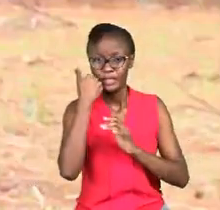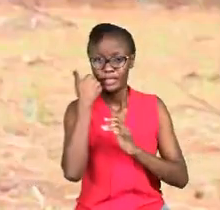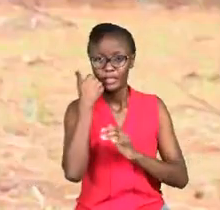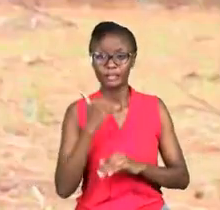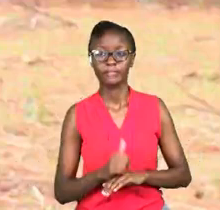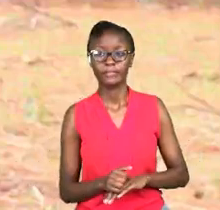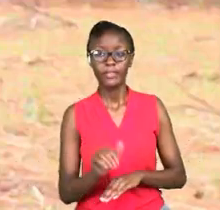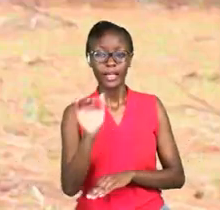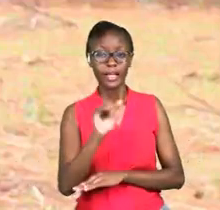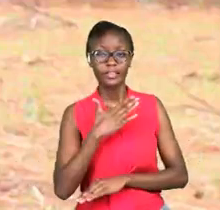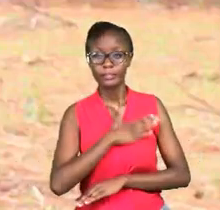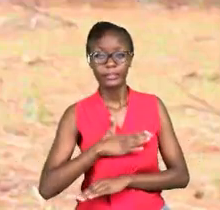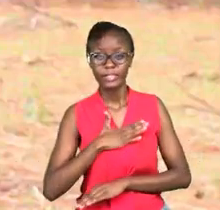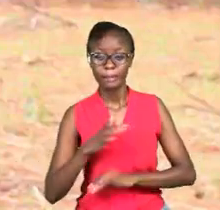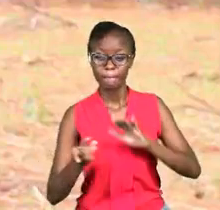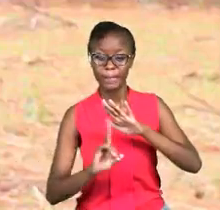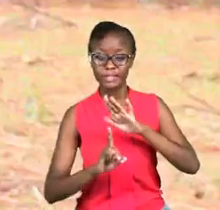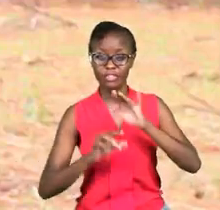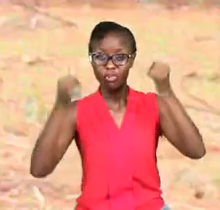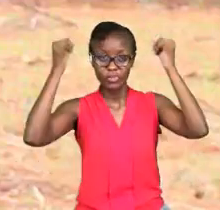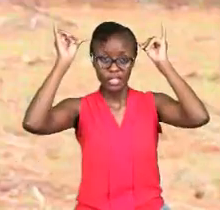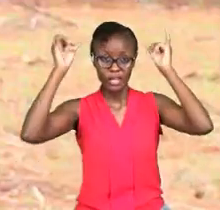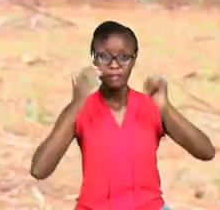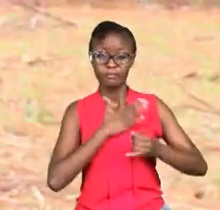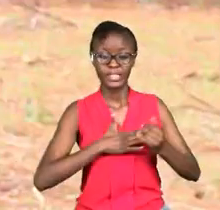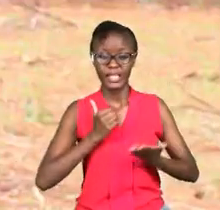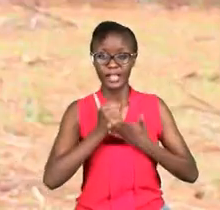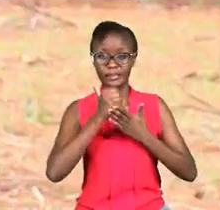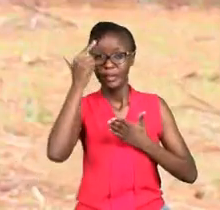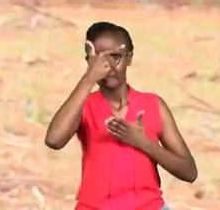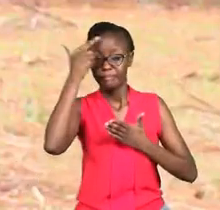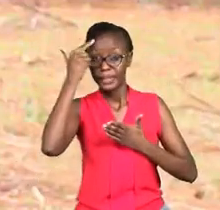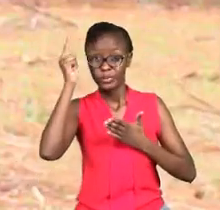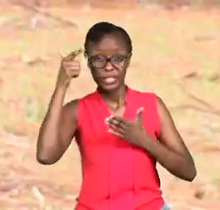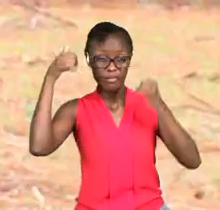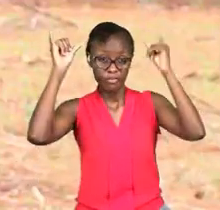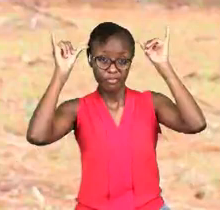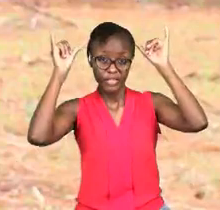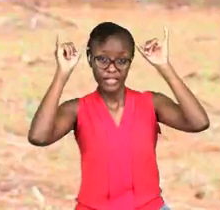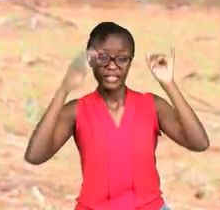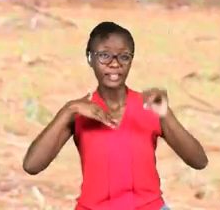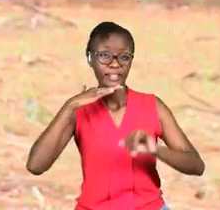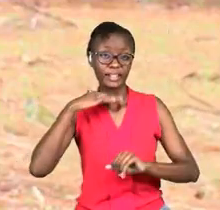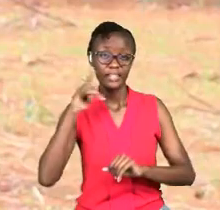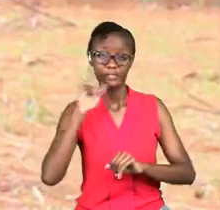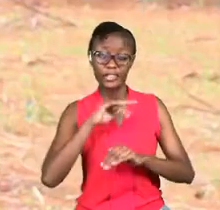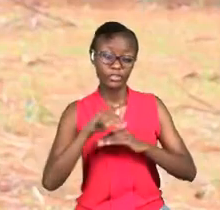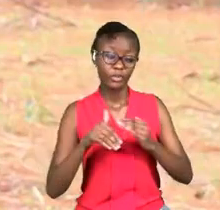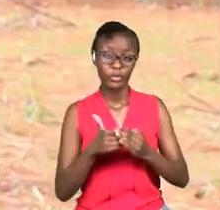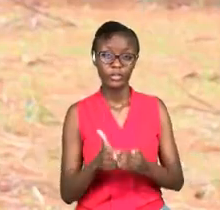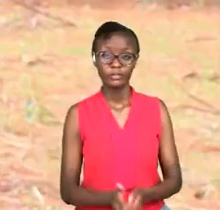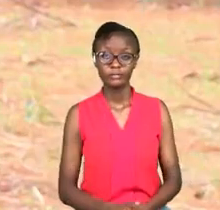ya mifugo kuingilia kati, kwani aliweza kupoteza mali alizokuwa akimiliki. Hashim Jimal, runinga ya